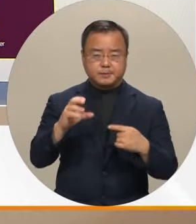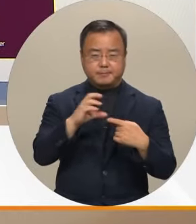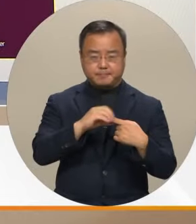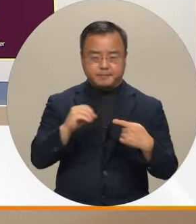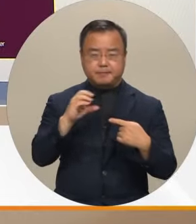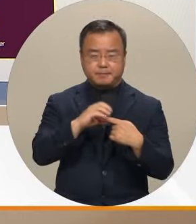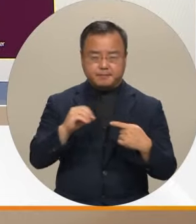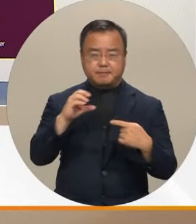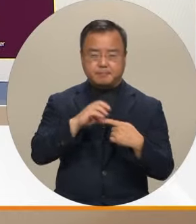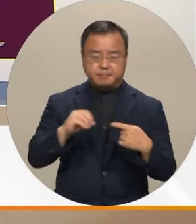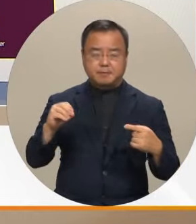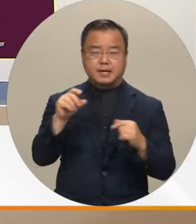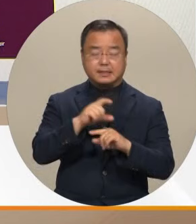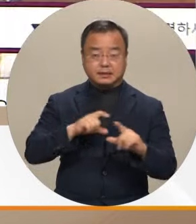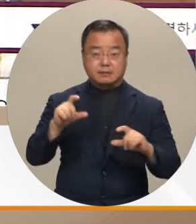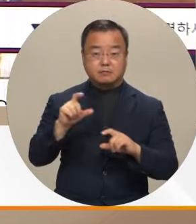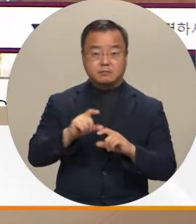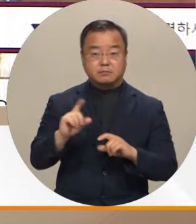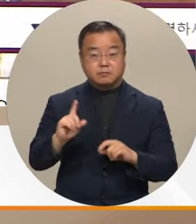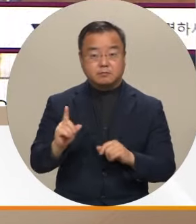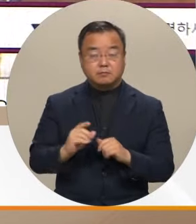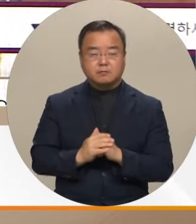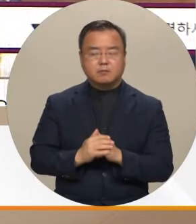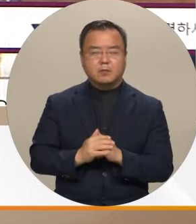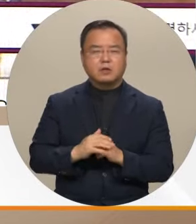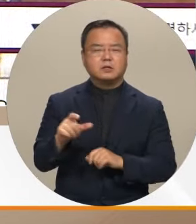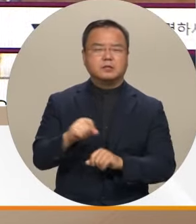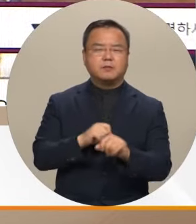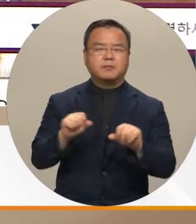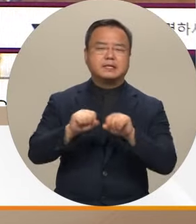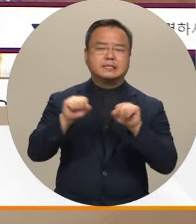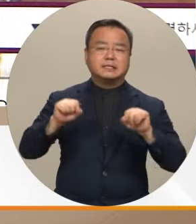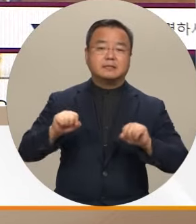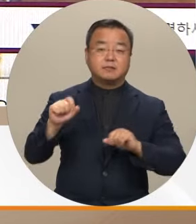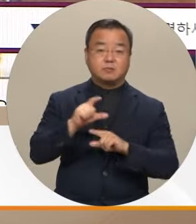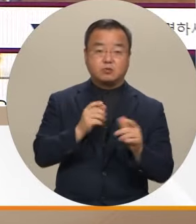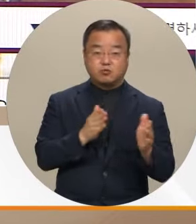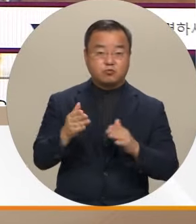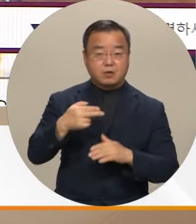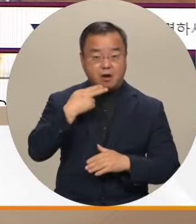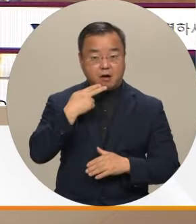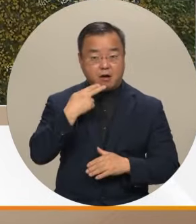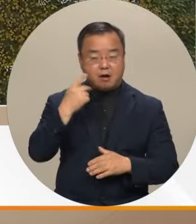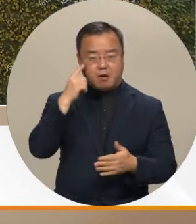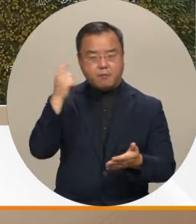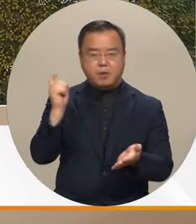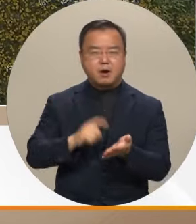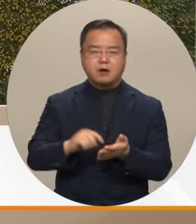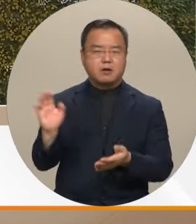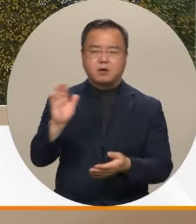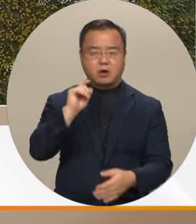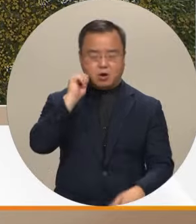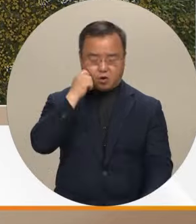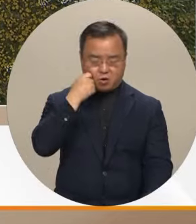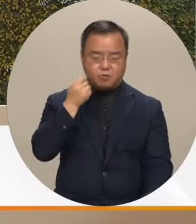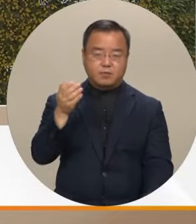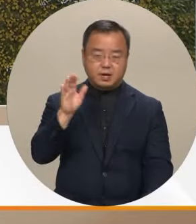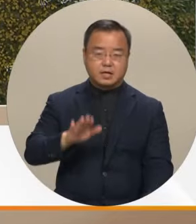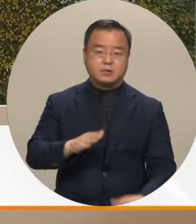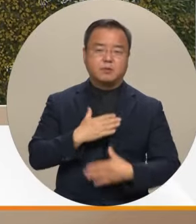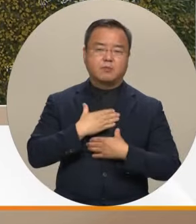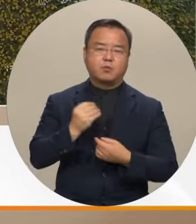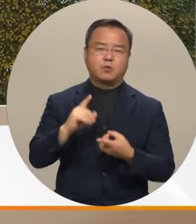거라서 어이 부분들은 이제 어떤 특별한 시스템을 더 추가하지 않으면 잘 발견하기 힘들지만 그러나 이제 보안에 있었을 때는